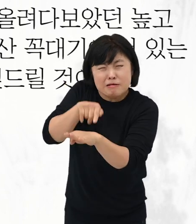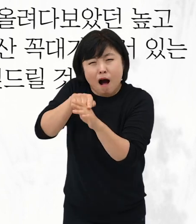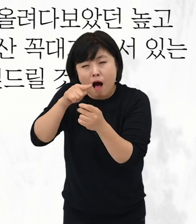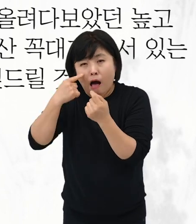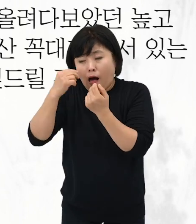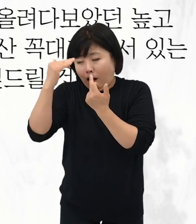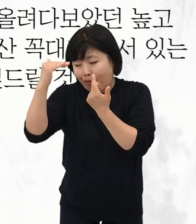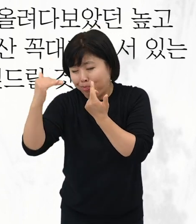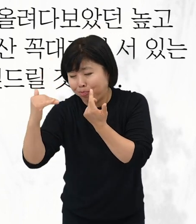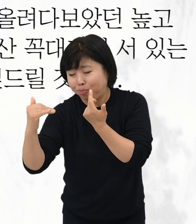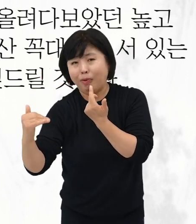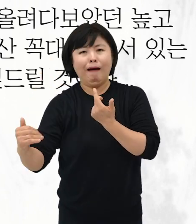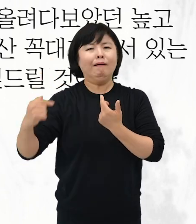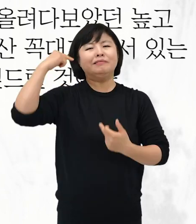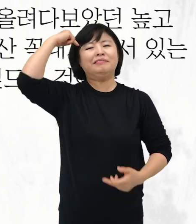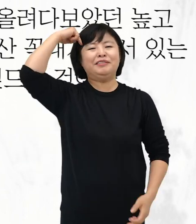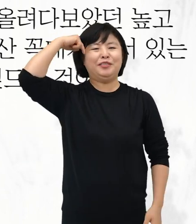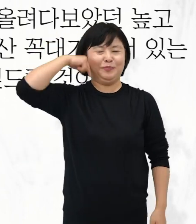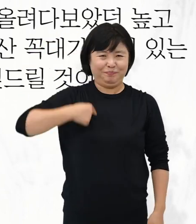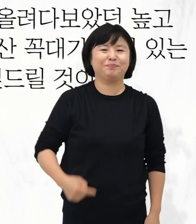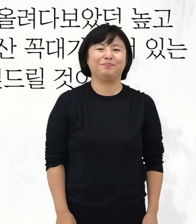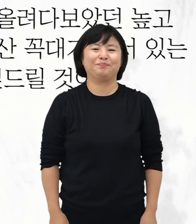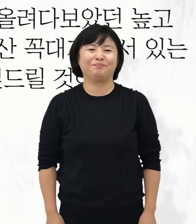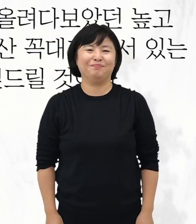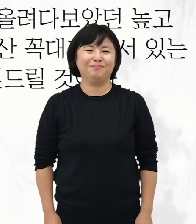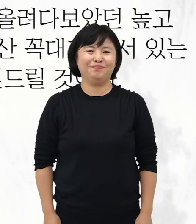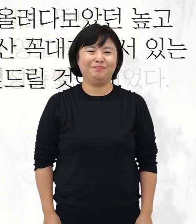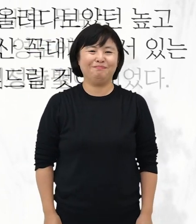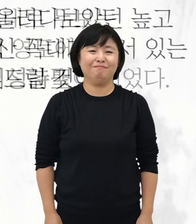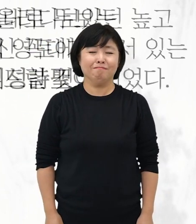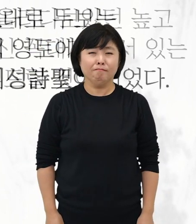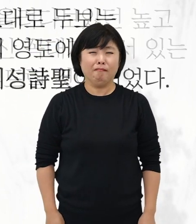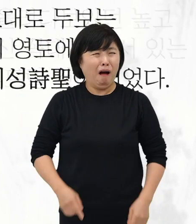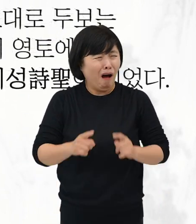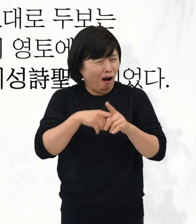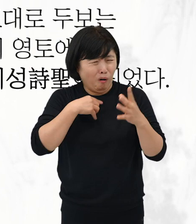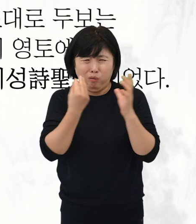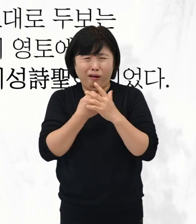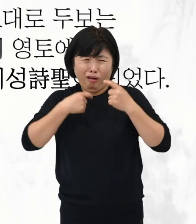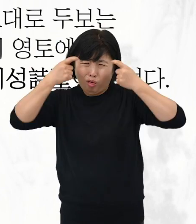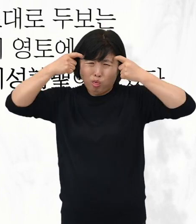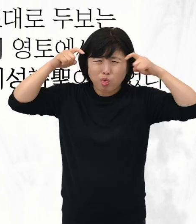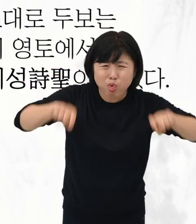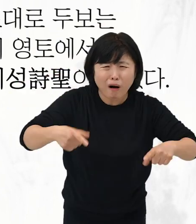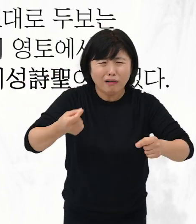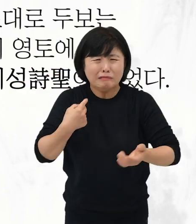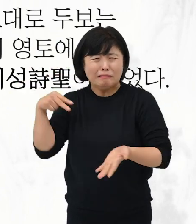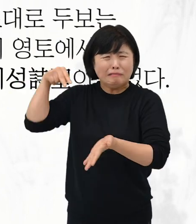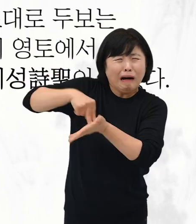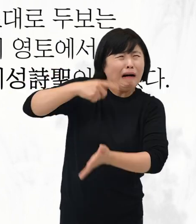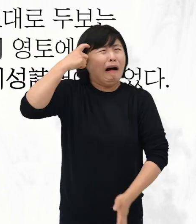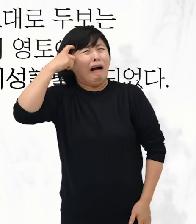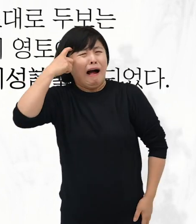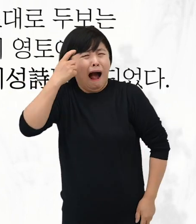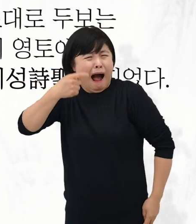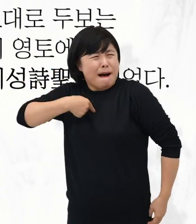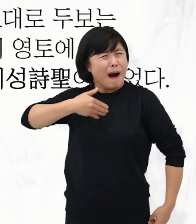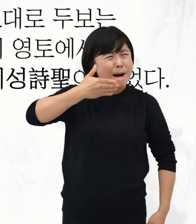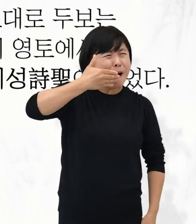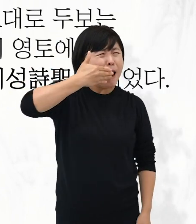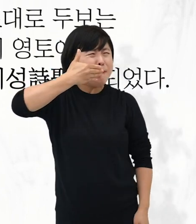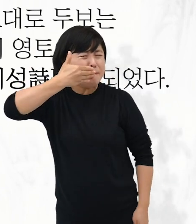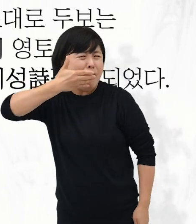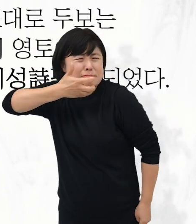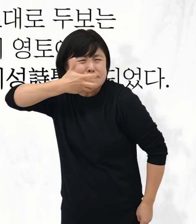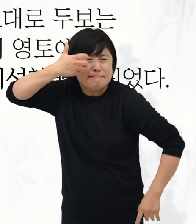있는 내 발 아래 작게 엎드릴 것이다. 세상에 지존한 존재로 우뚝 설 것이라는 야무진